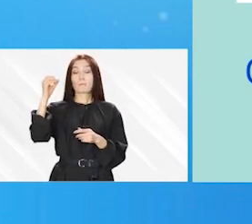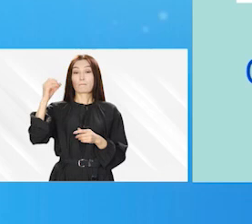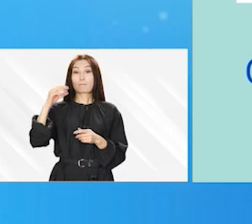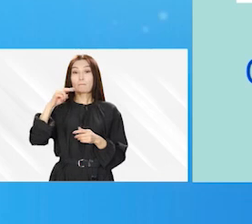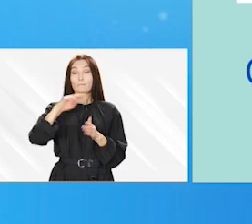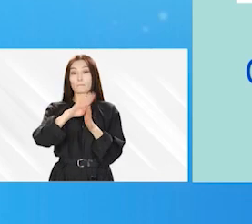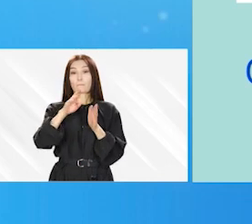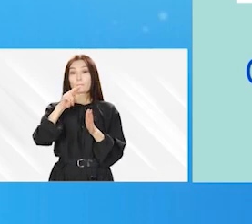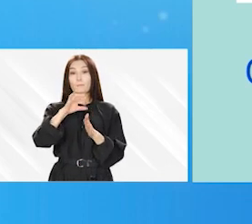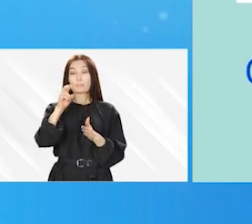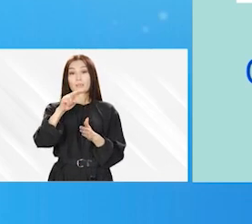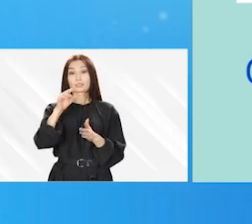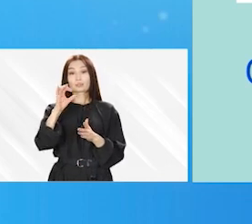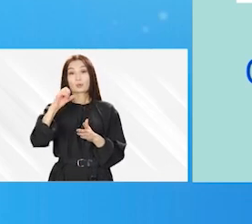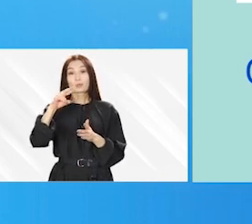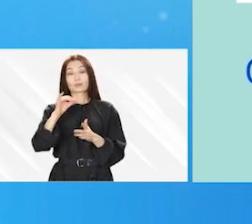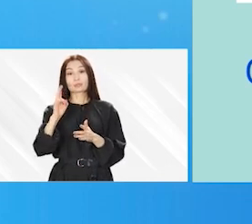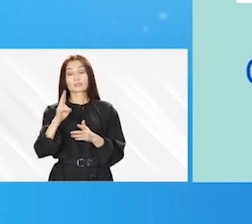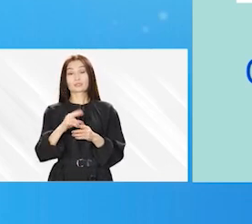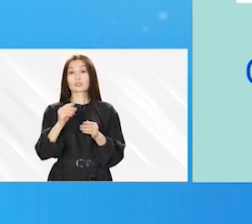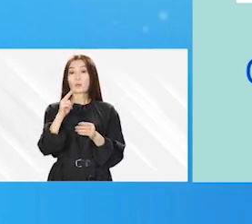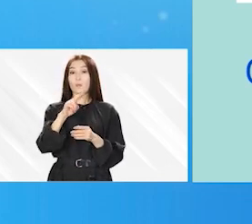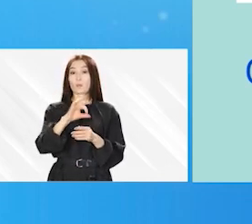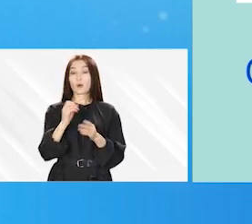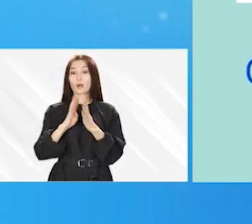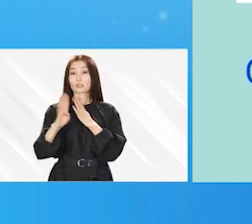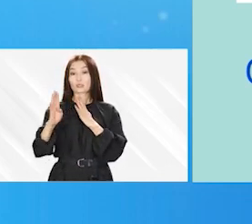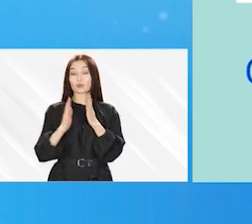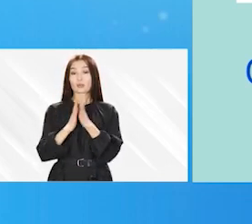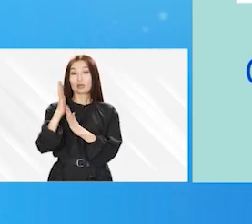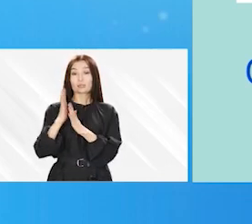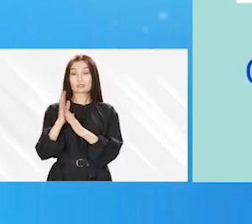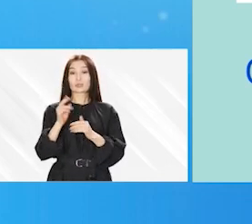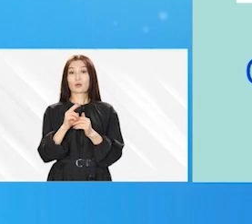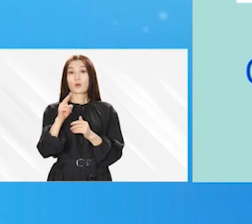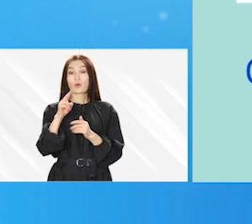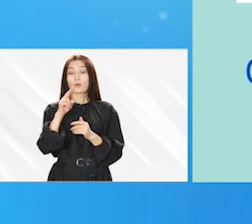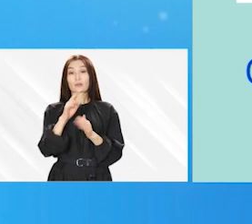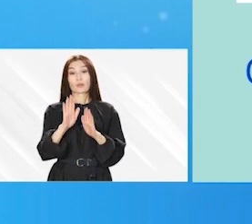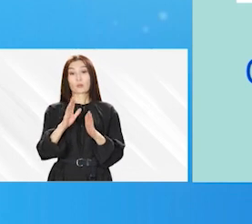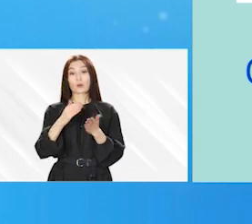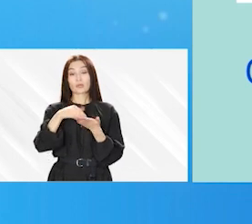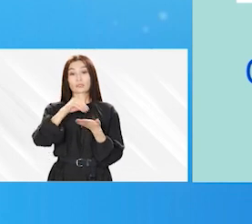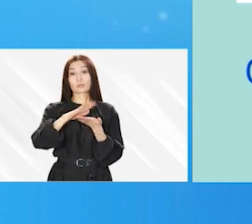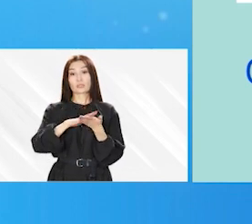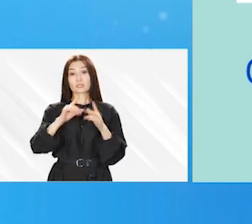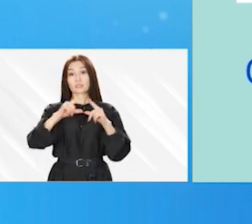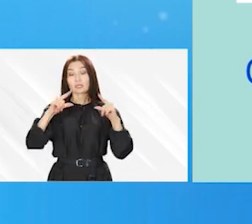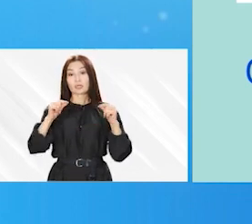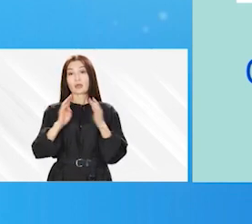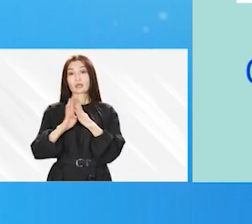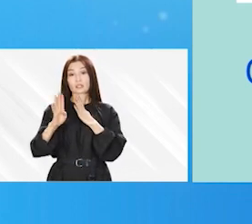по одному возле и располагаются на стебле поочередно по спирали такое расположение листьев называют